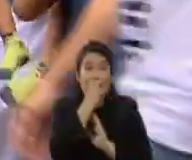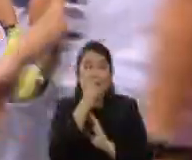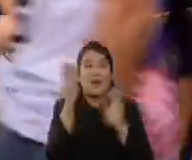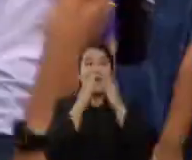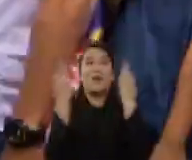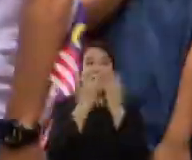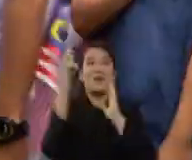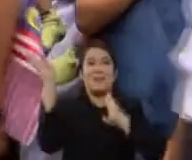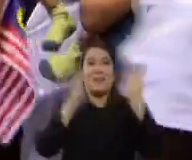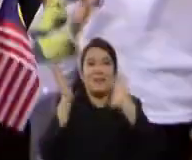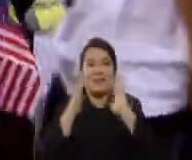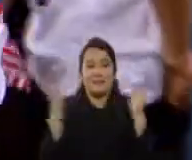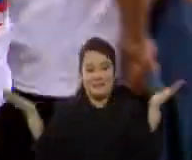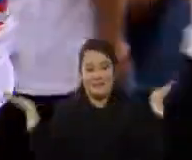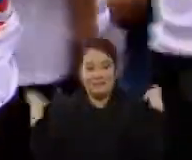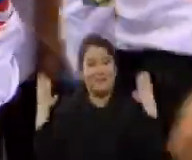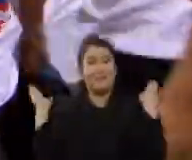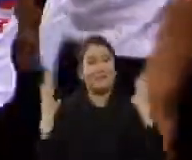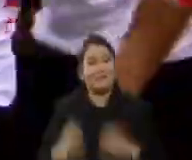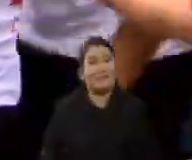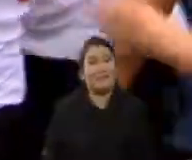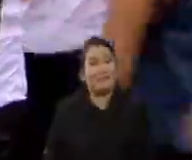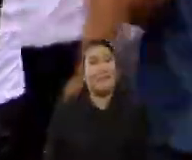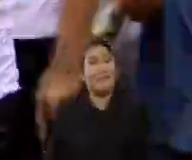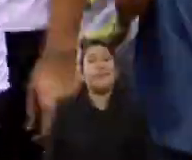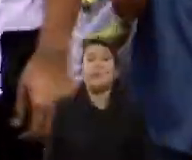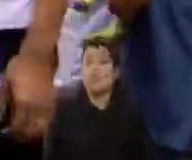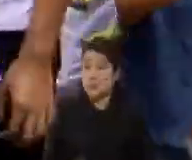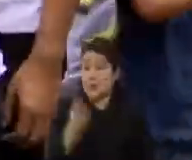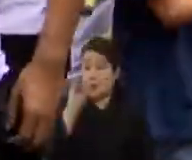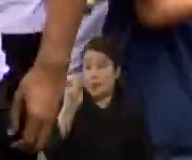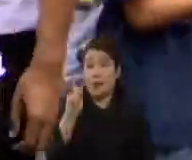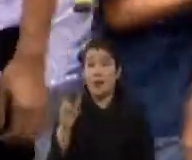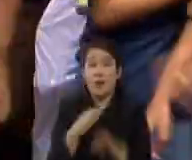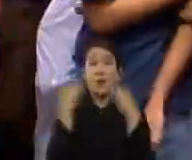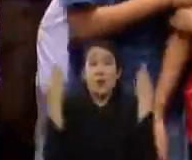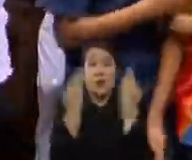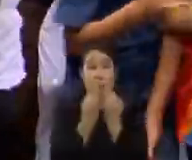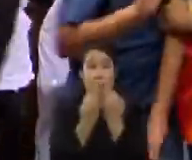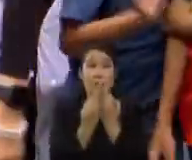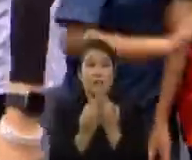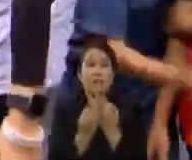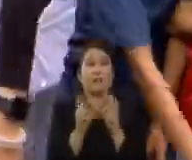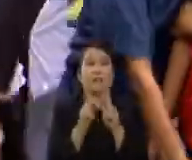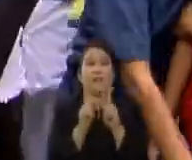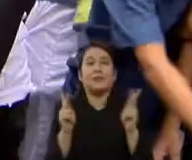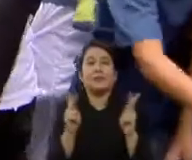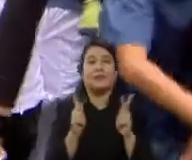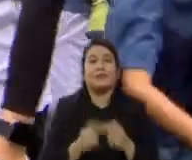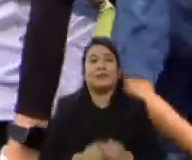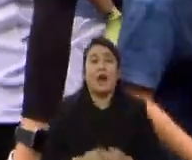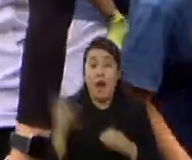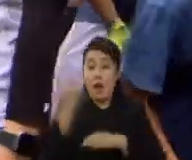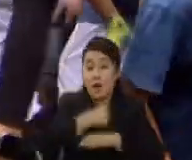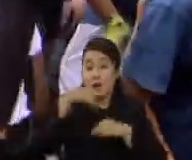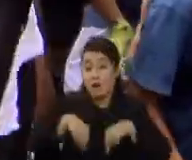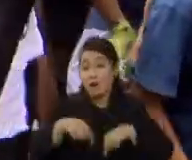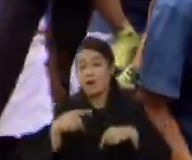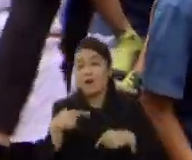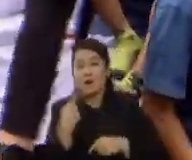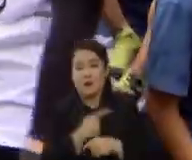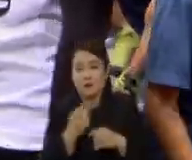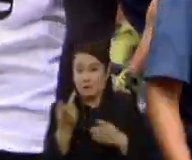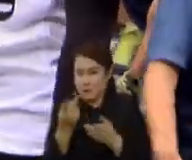keluarga Malaysia. Ramai orang makan. Okey, keluarga ni cukup meriah sebab kalau kita boleh tengok, ini saya dipahamkan buat